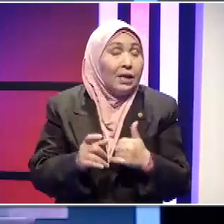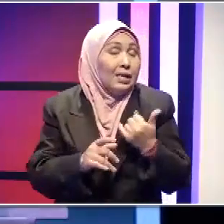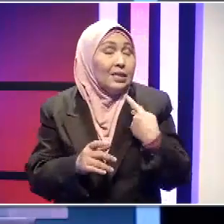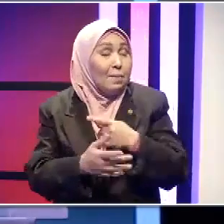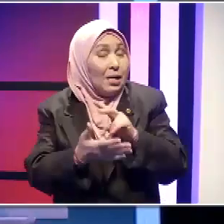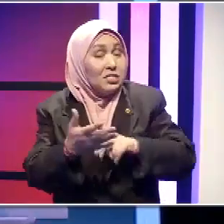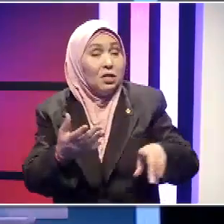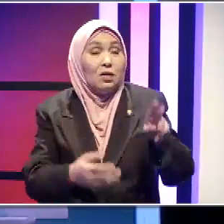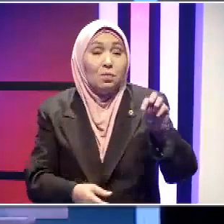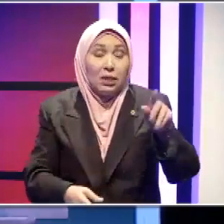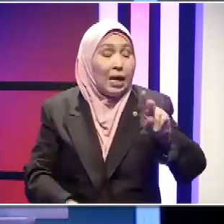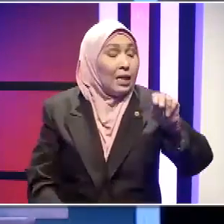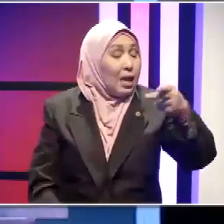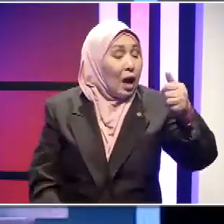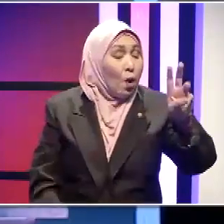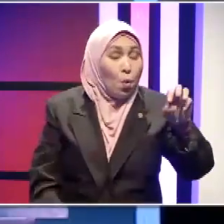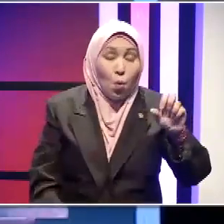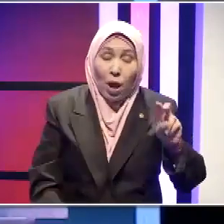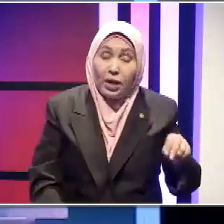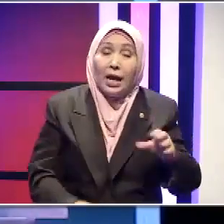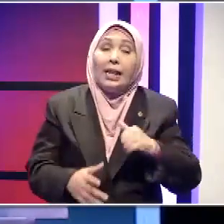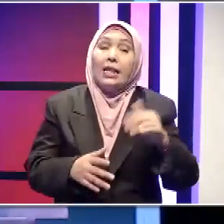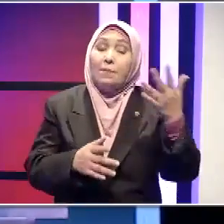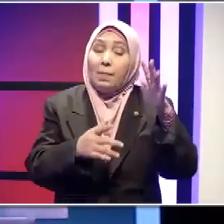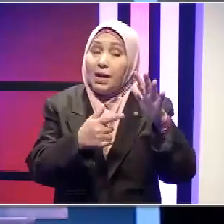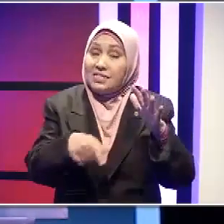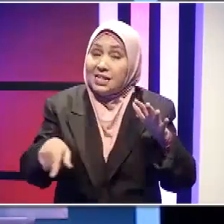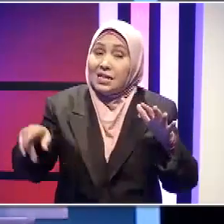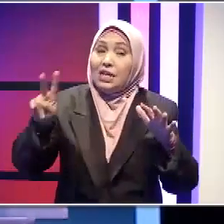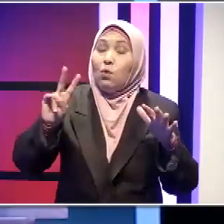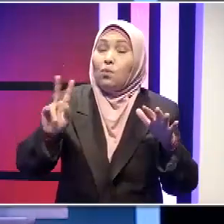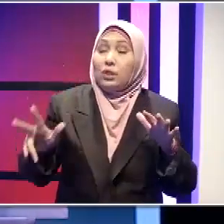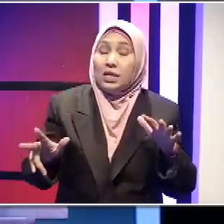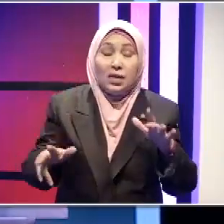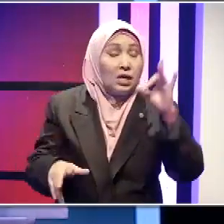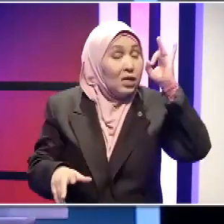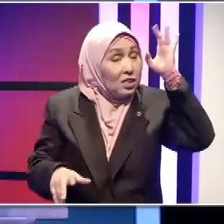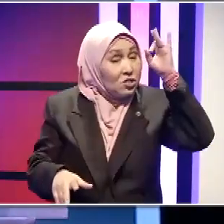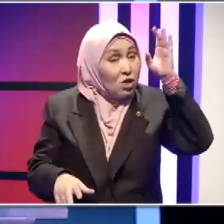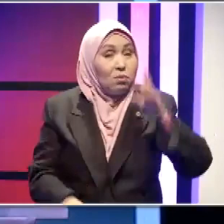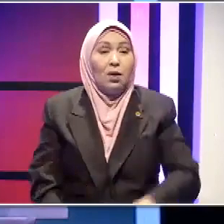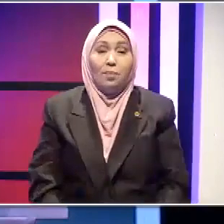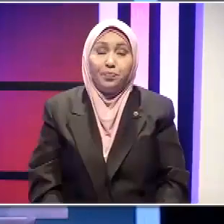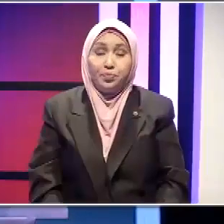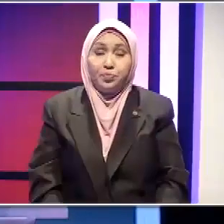pompan Murottal Nahawand ataupun Kurdi 15 sehingga 23 insyaallah